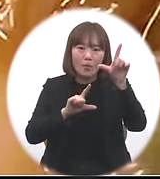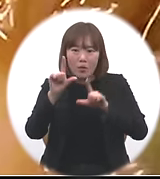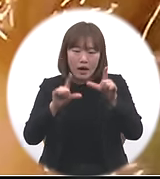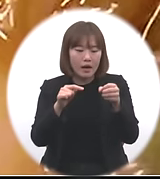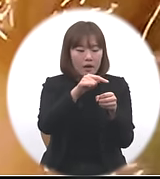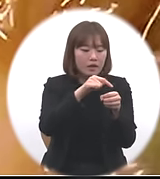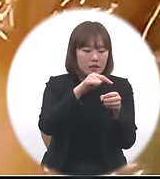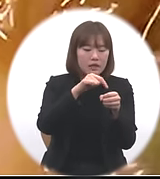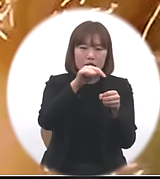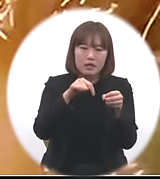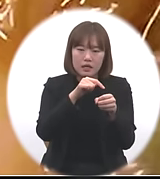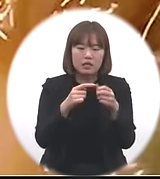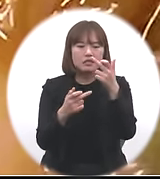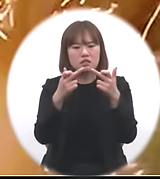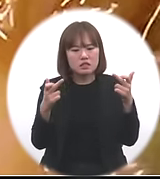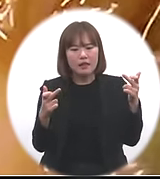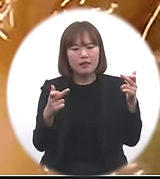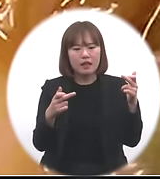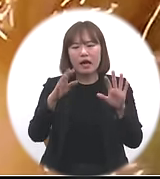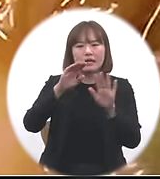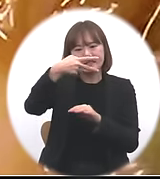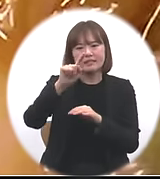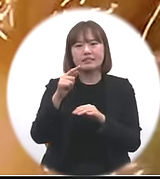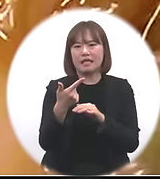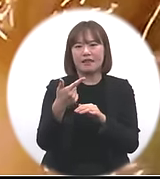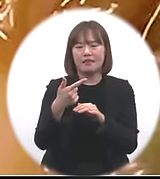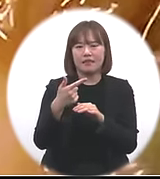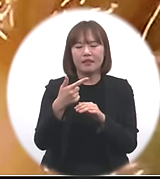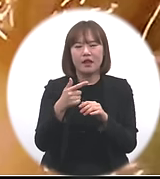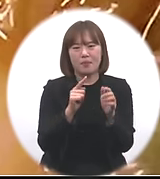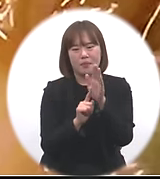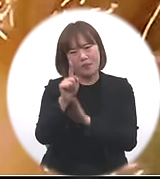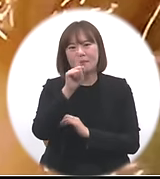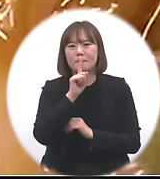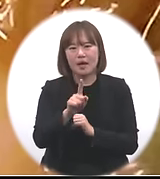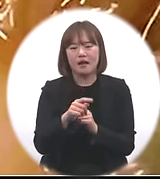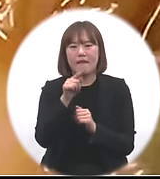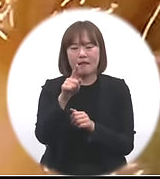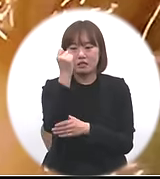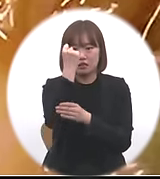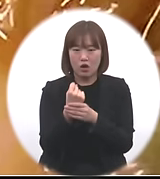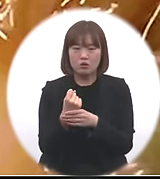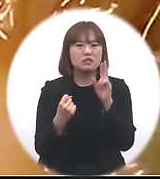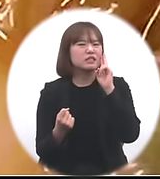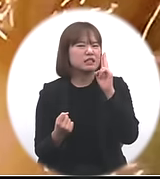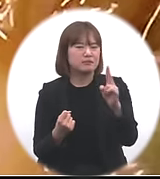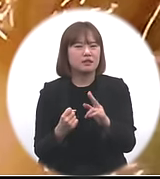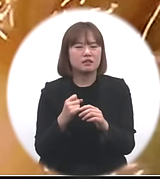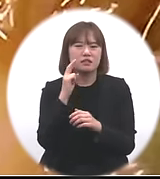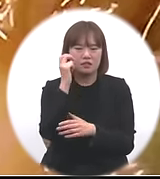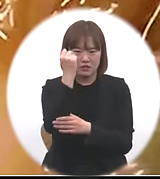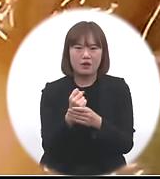다 노랗게 없어졌어요. 이 얘기는 입안에서 산이 흘러다니고 있다는 얘기입니다. 산성도가 매우 높다는 얘기고요. 이런 애들은